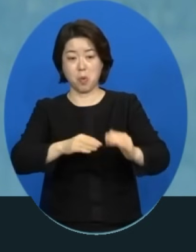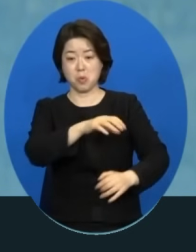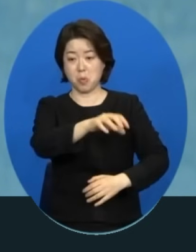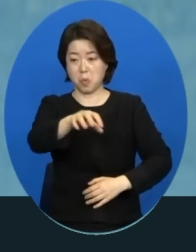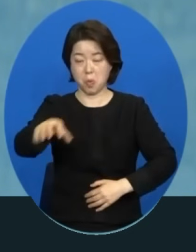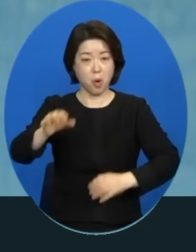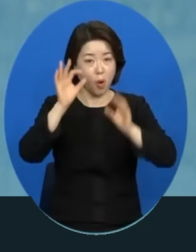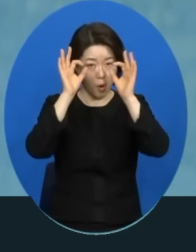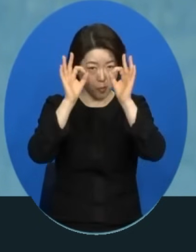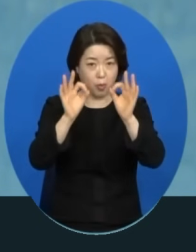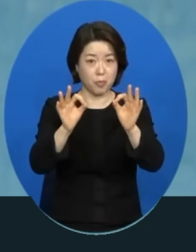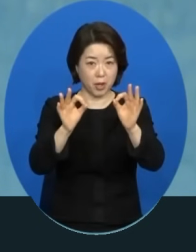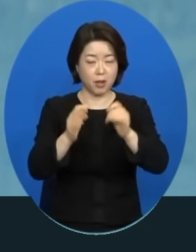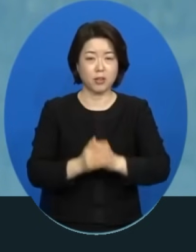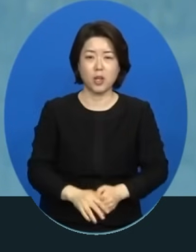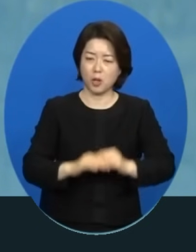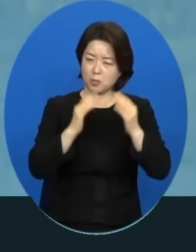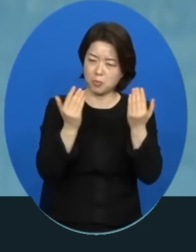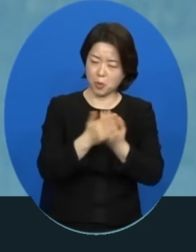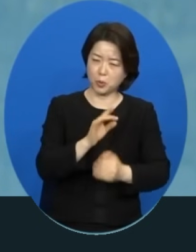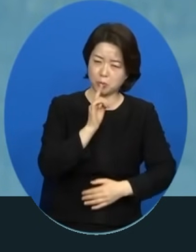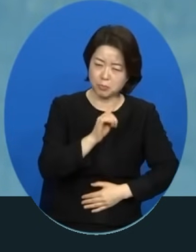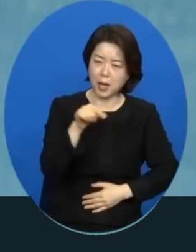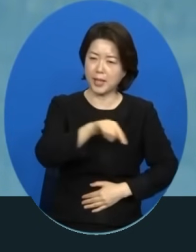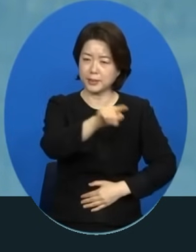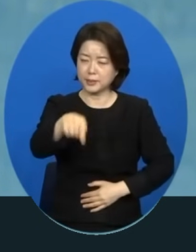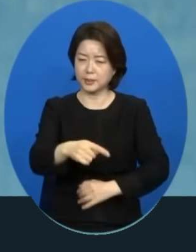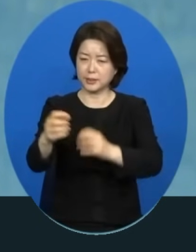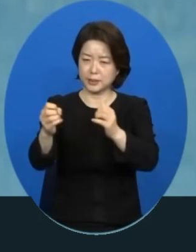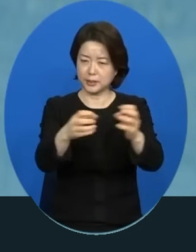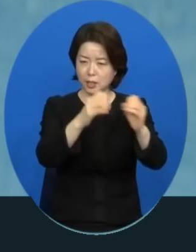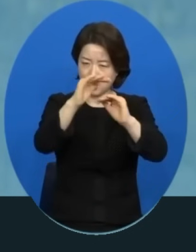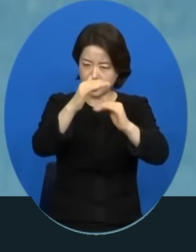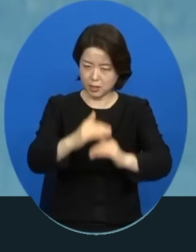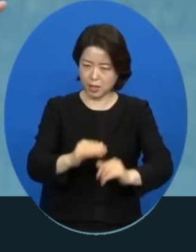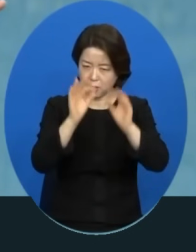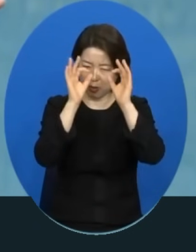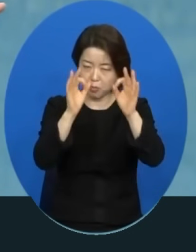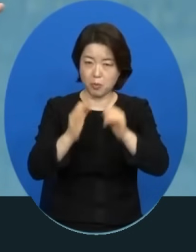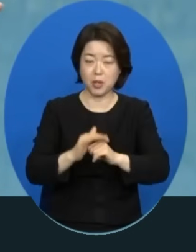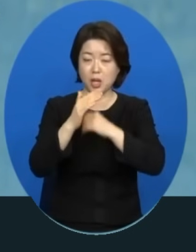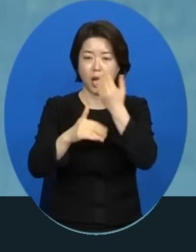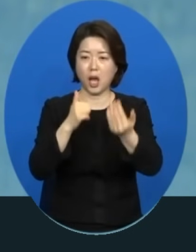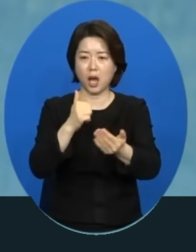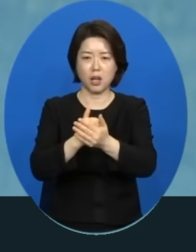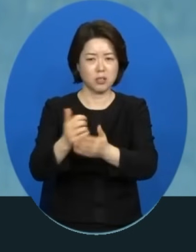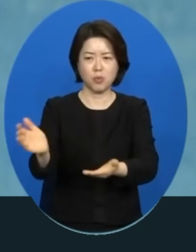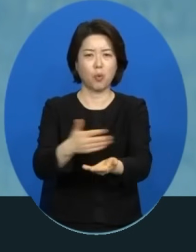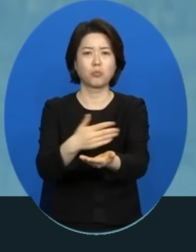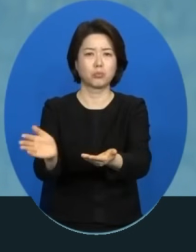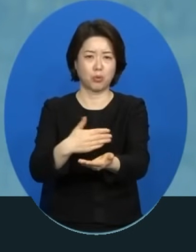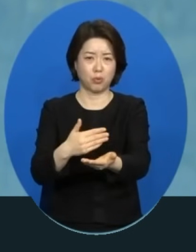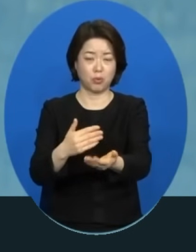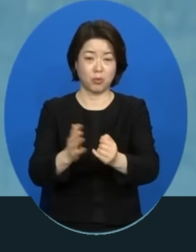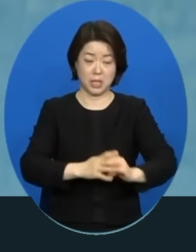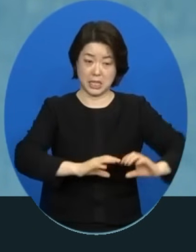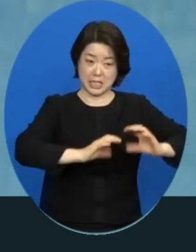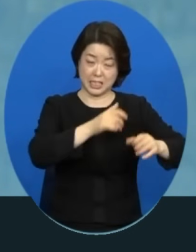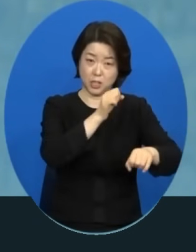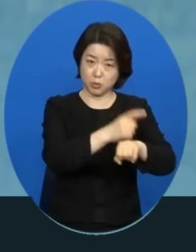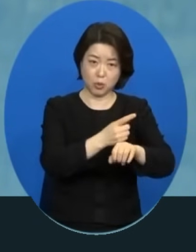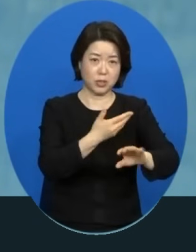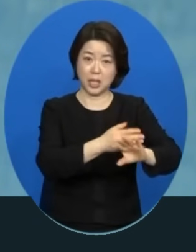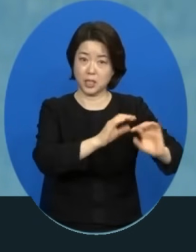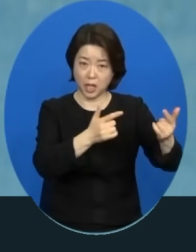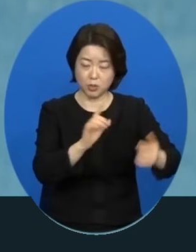영역에서의 모든 말과 그들의 대화와 내용을 보면 하나님은 싹 빠져 있습니다. 그러니까 세속성은 다른 게 아니고